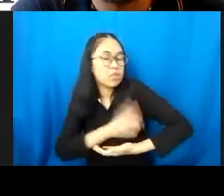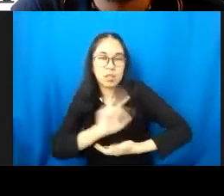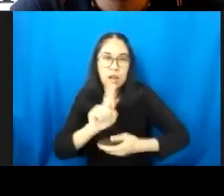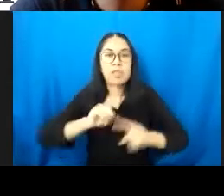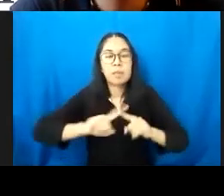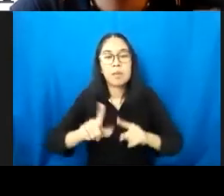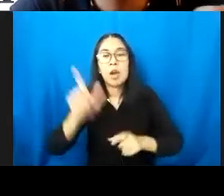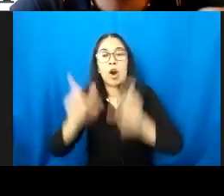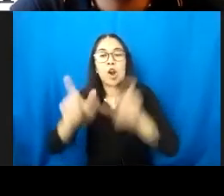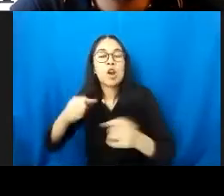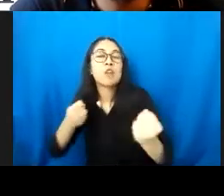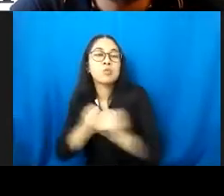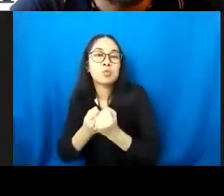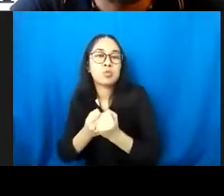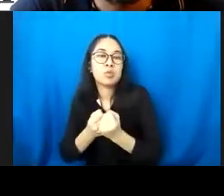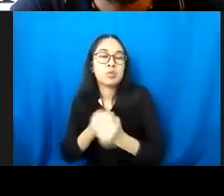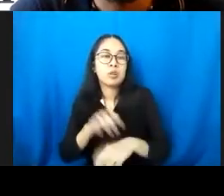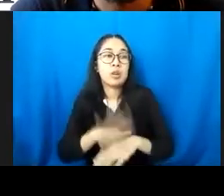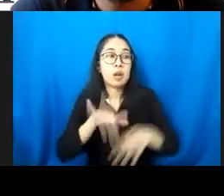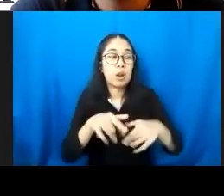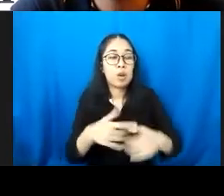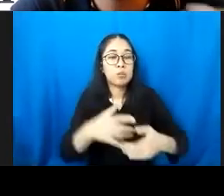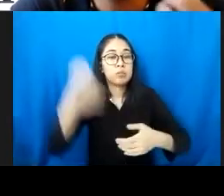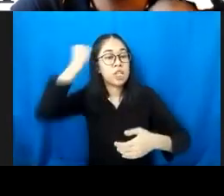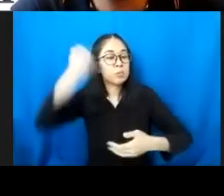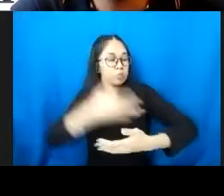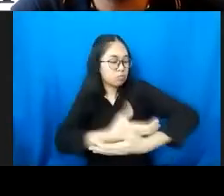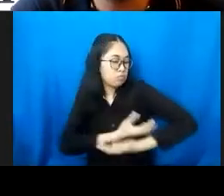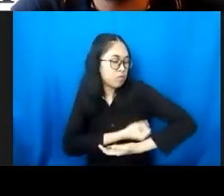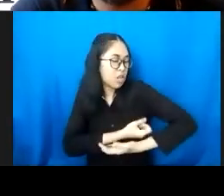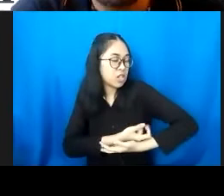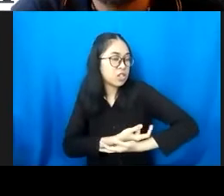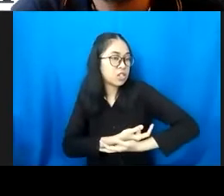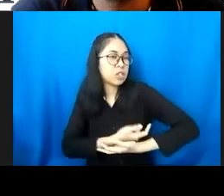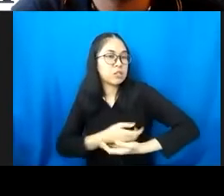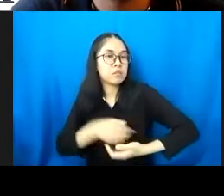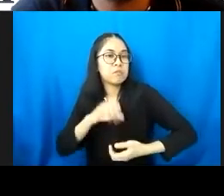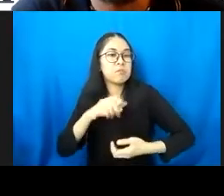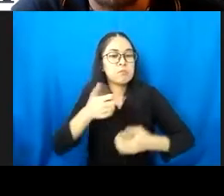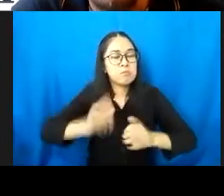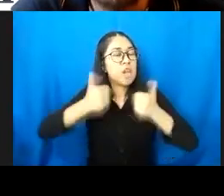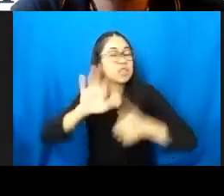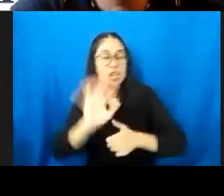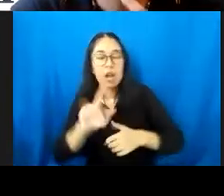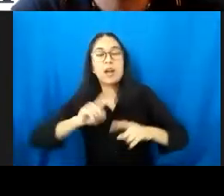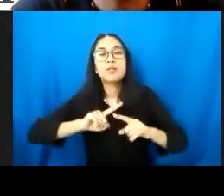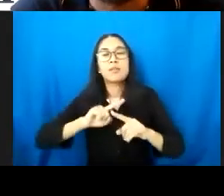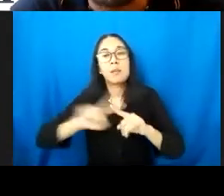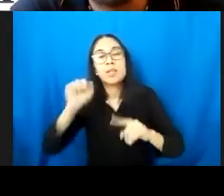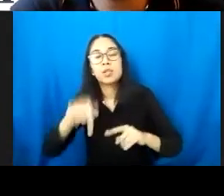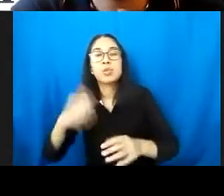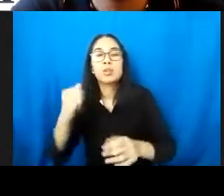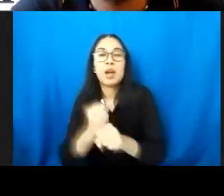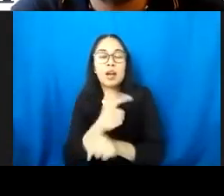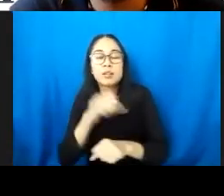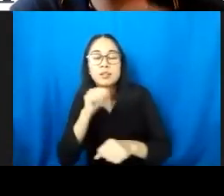mereka. Jadi kalau ibunya tidak berhasil menyusui, maka itu adalah kegagalan kita sebagai anggota keluarga, sebagai